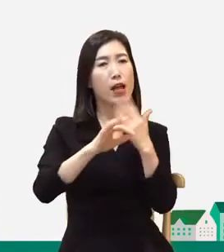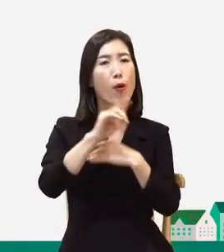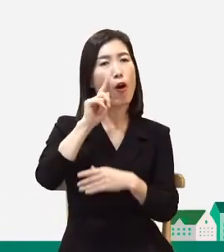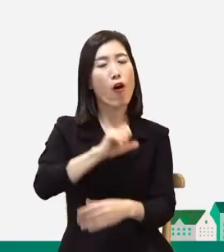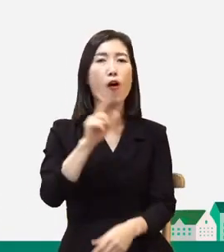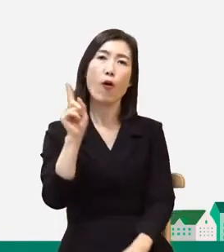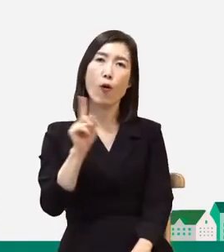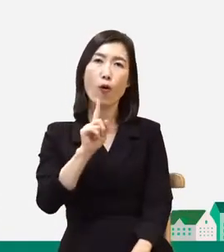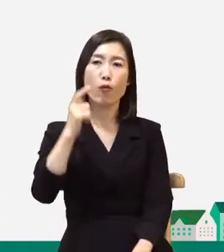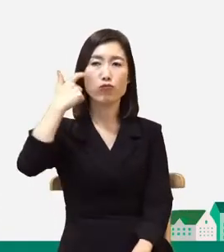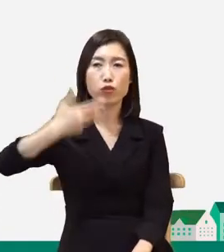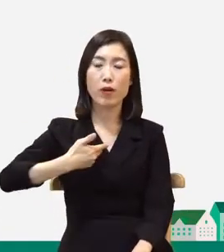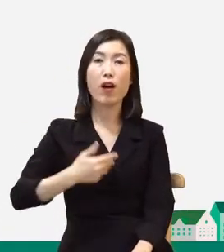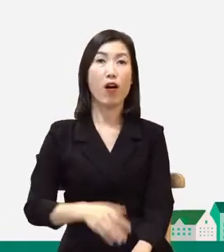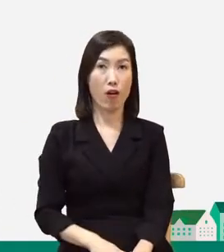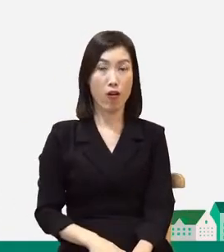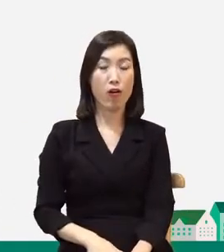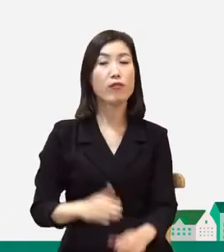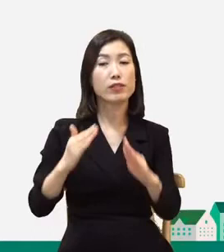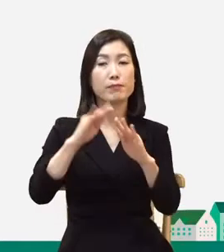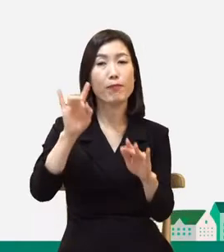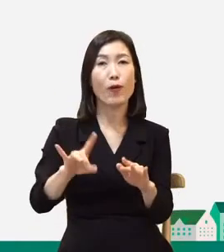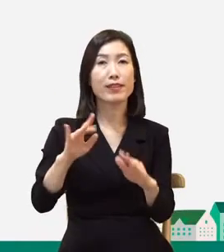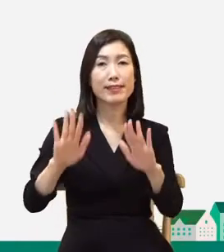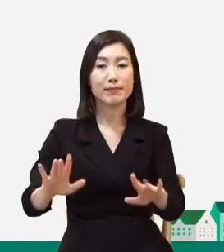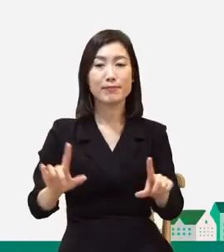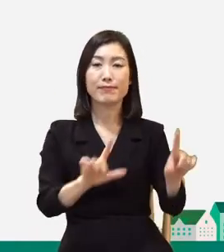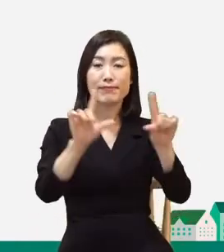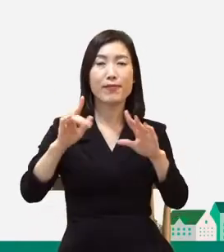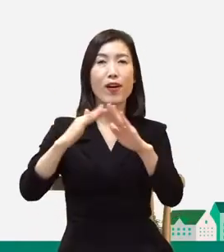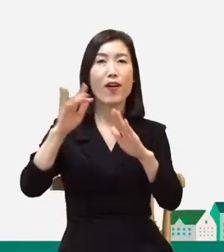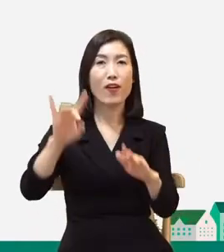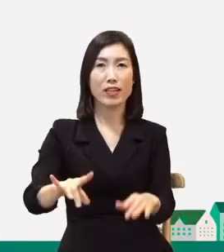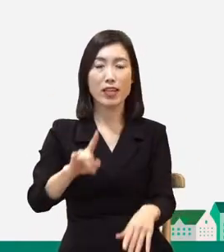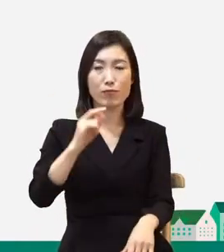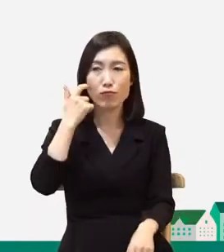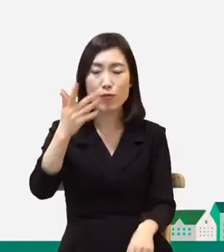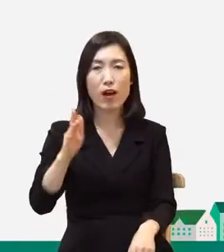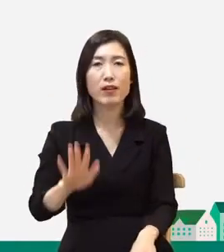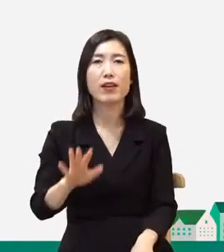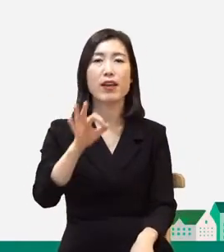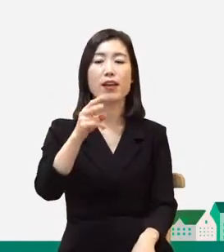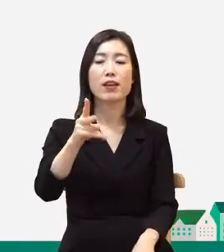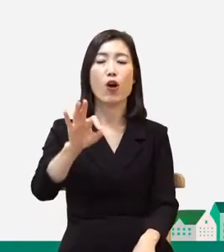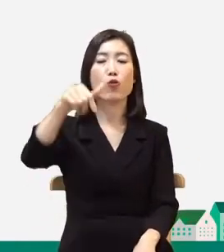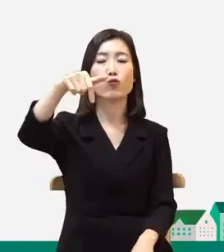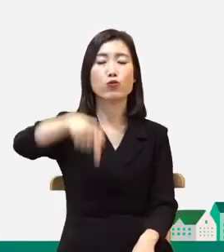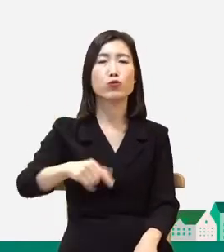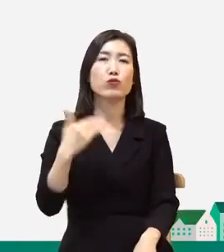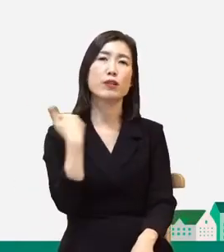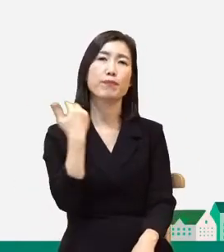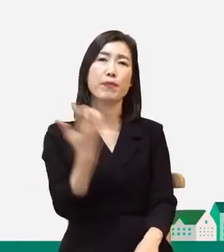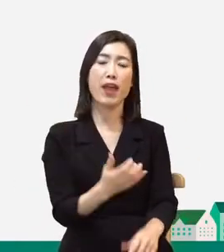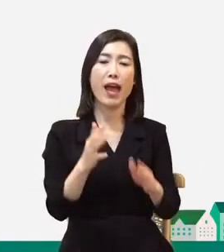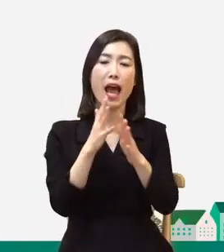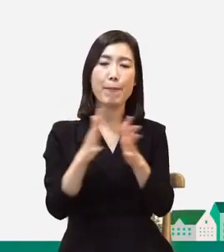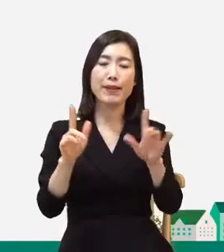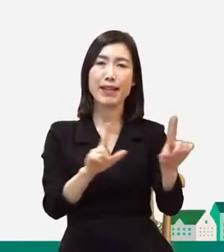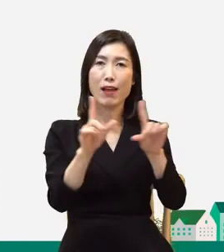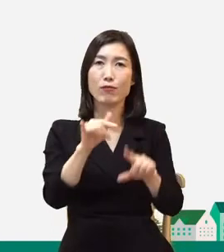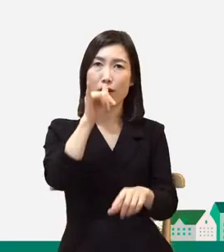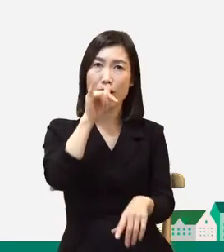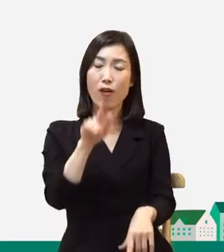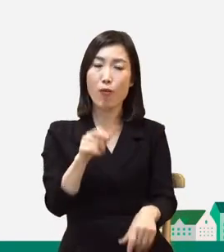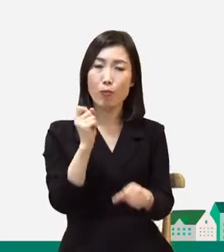얘기를 하셔서 그럼 지금 어디 살고 계시냐 이렇게 여쭤봤더니 영구임대 아파트에 살고 계신다는 거예요. 그래서